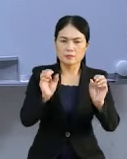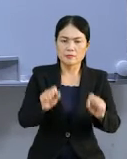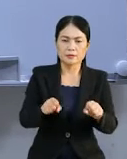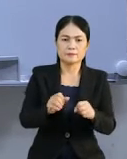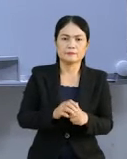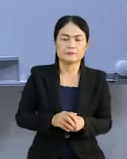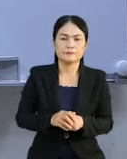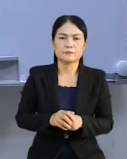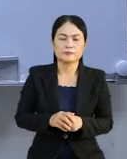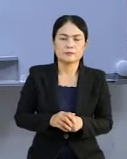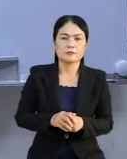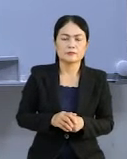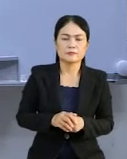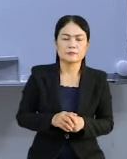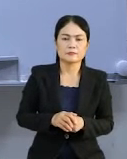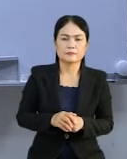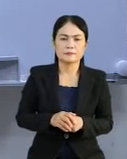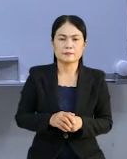chạm bạch chà